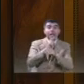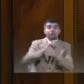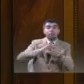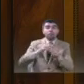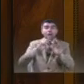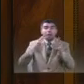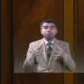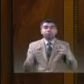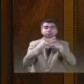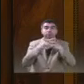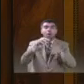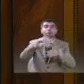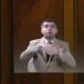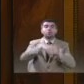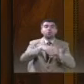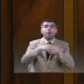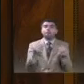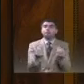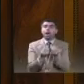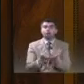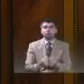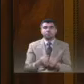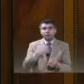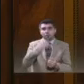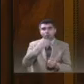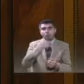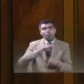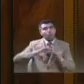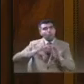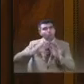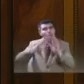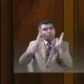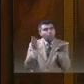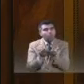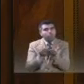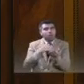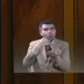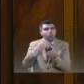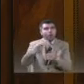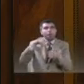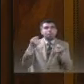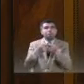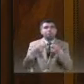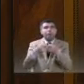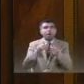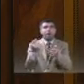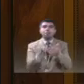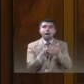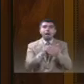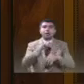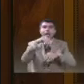المجتمع وعلى خزينة الدولة. تلكم أيها السيدات والسادة رسالة الفريق الحركي وتلكم